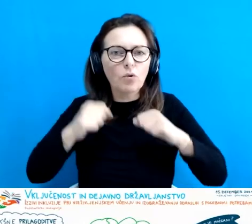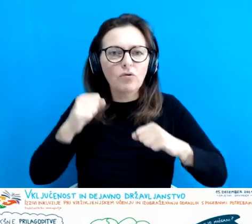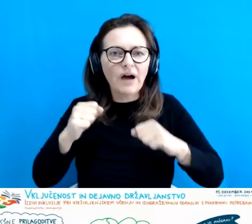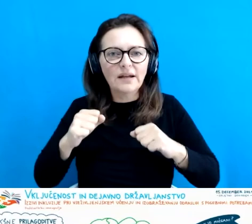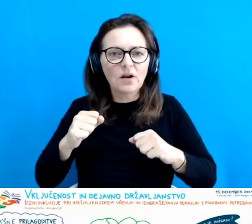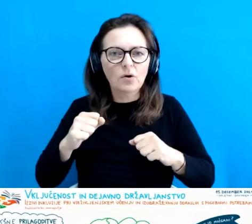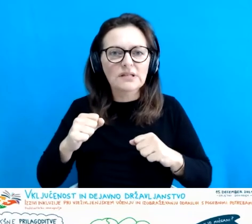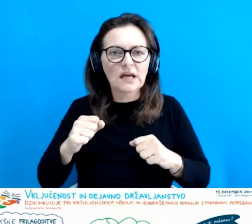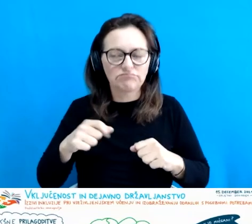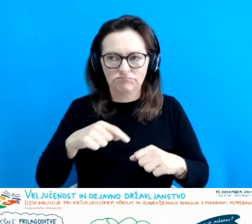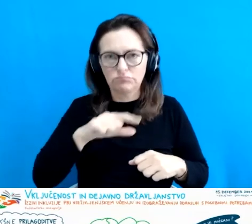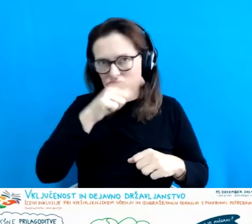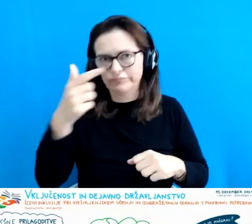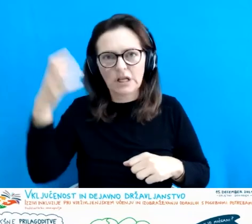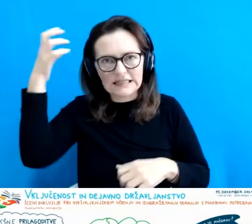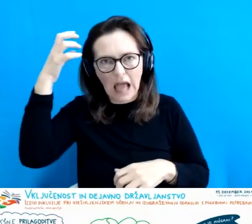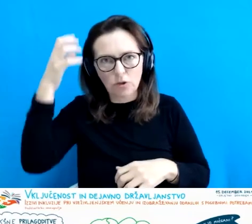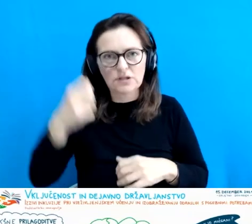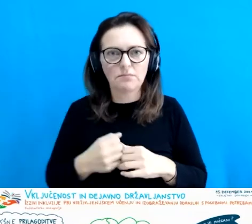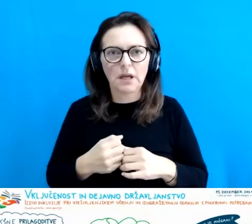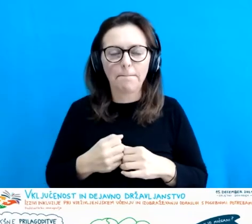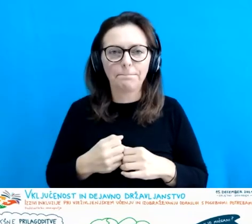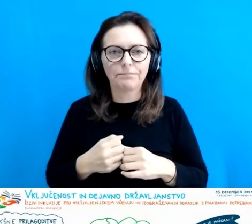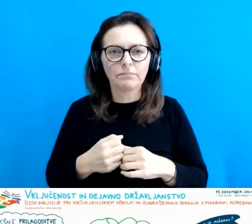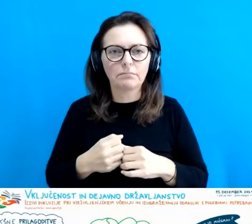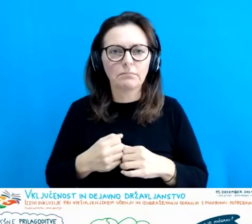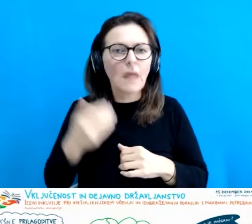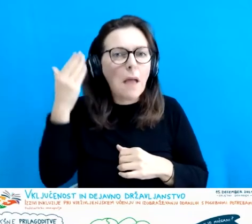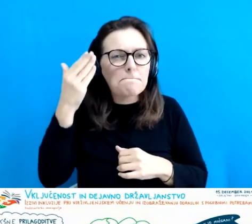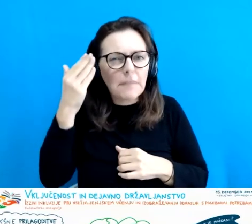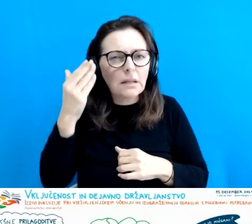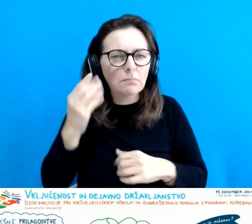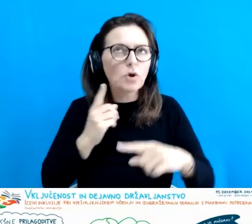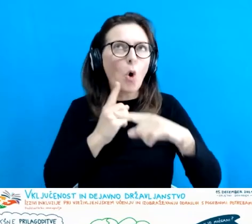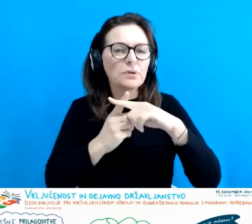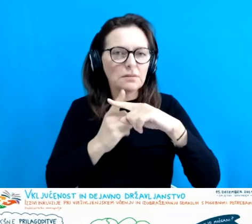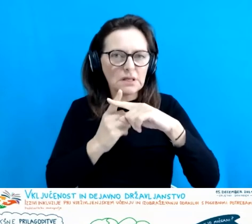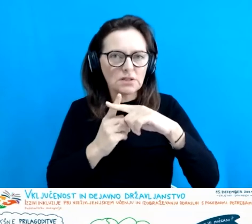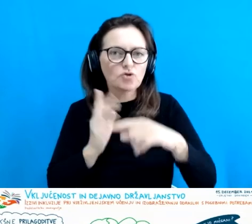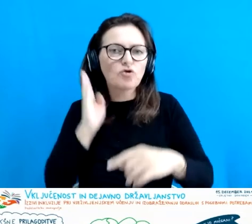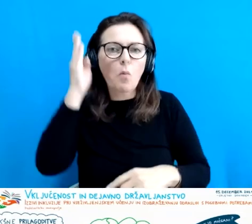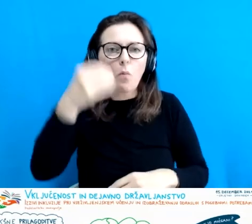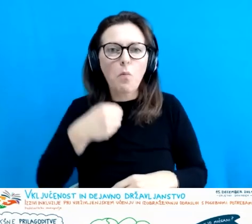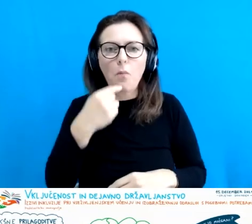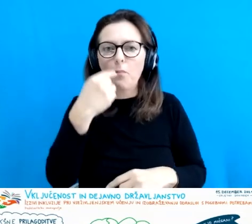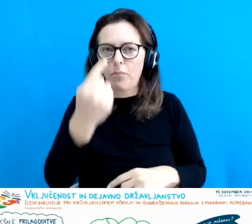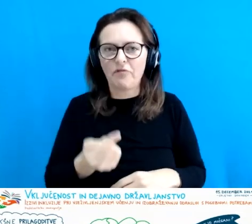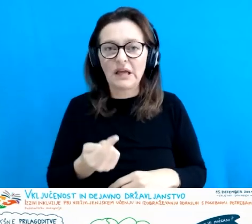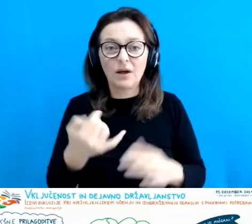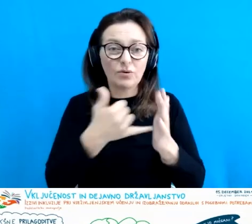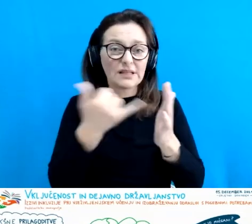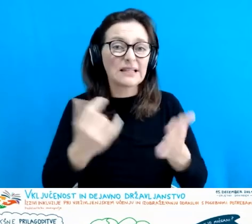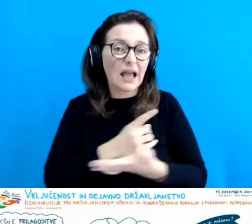Ne? Menim, bom še optimistično povedal, ker je v zadnjem